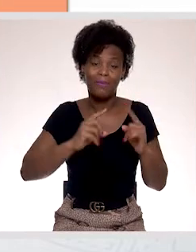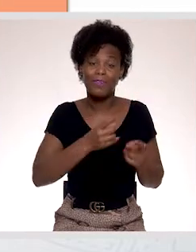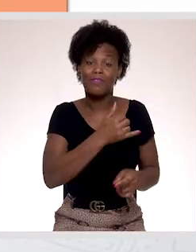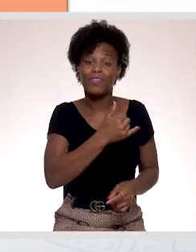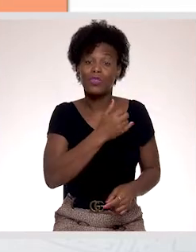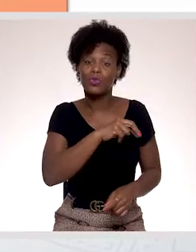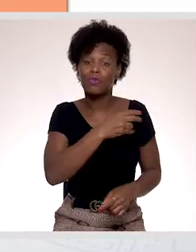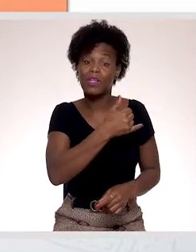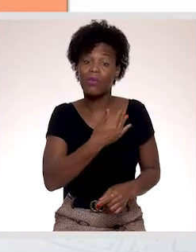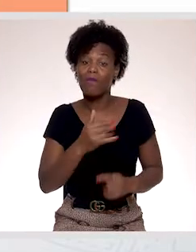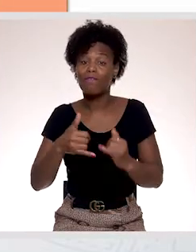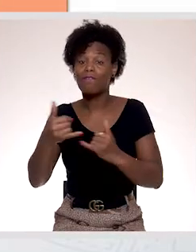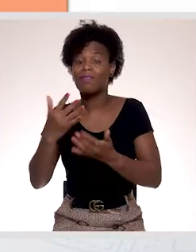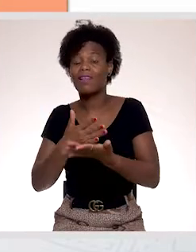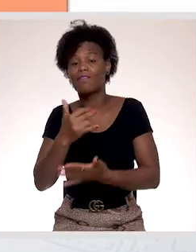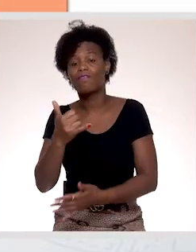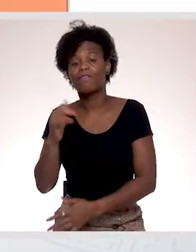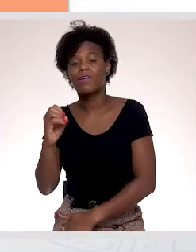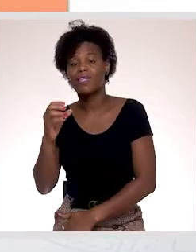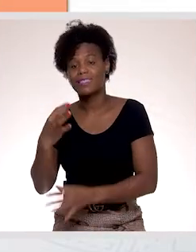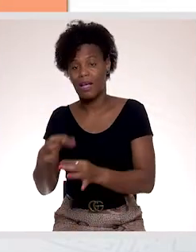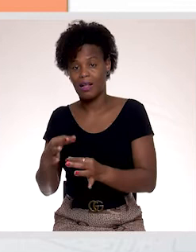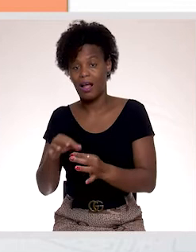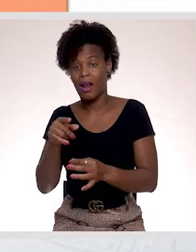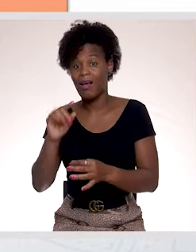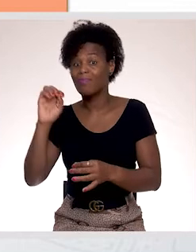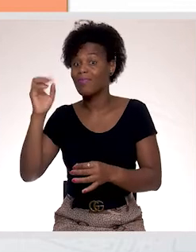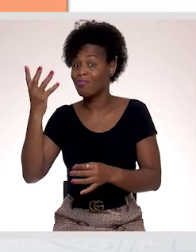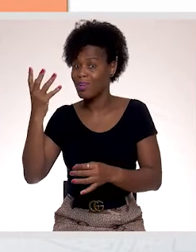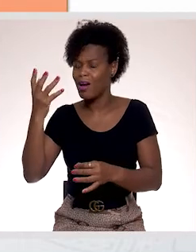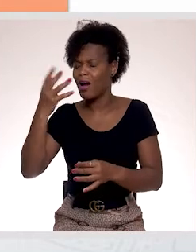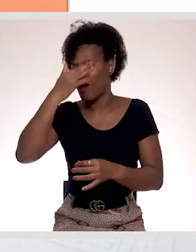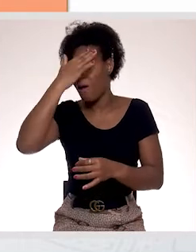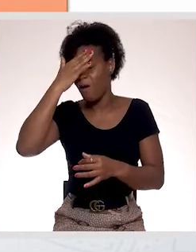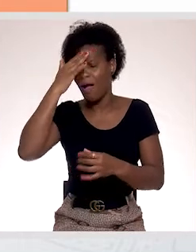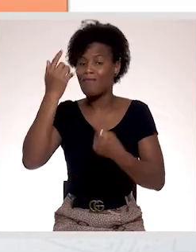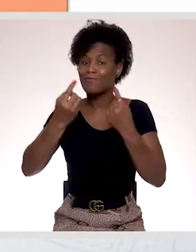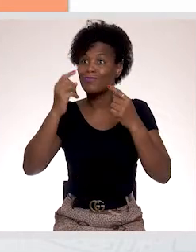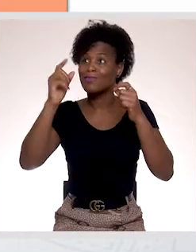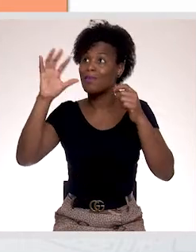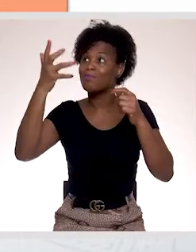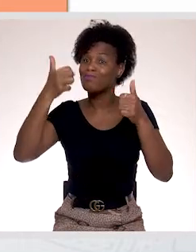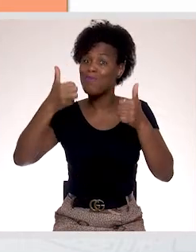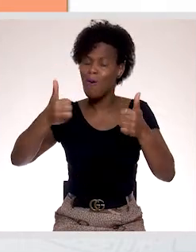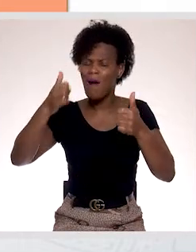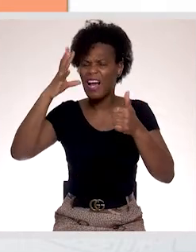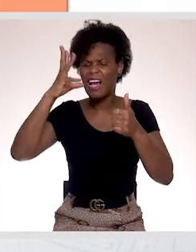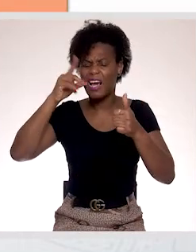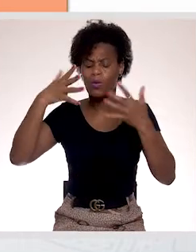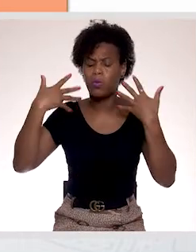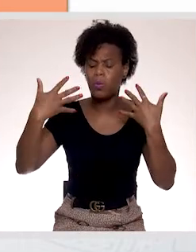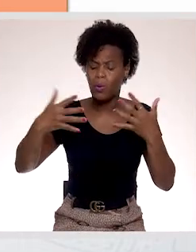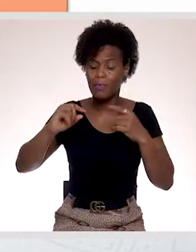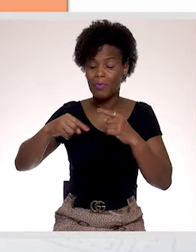21 juin et va jusqu'au 20 septembre. Pendant cette époque, il fait souvent beau et chaud.